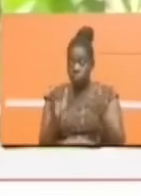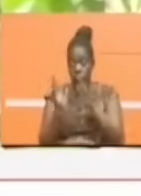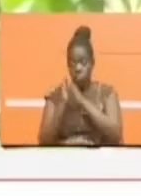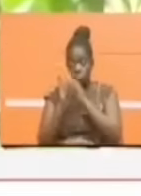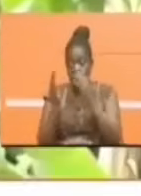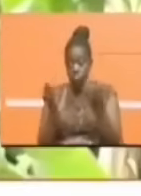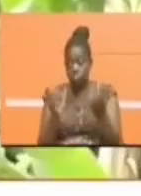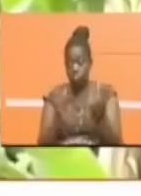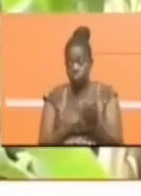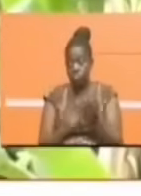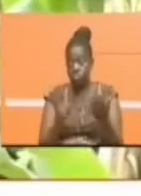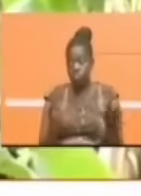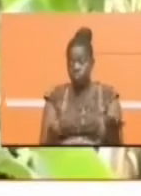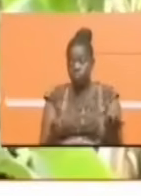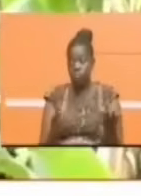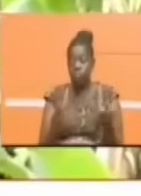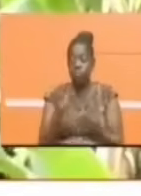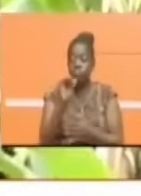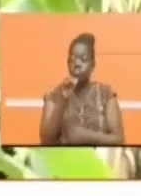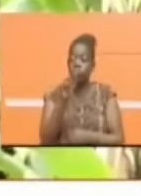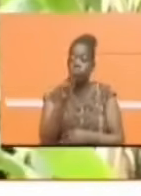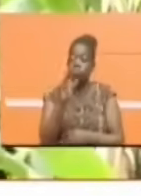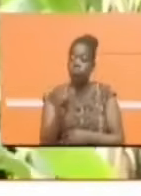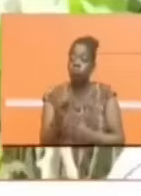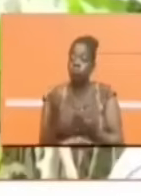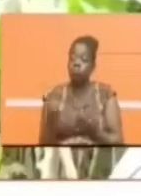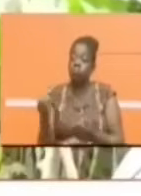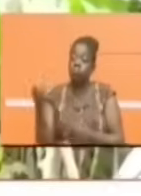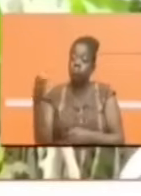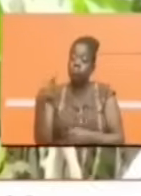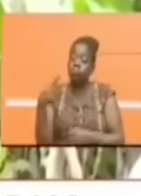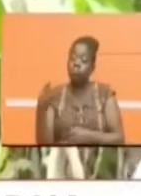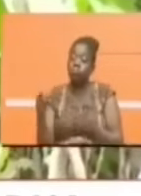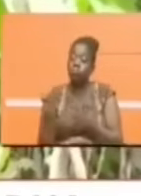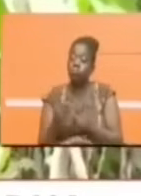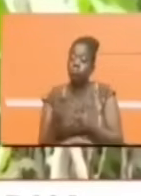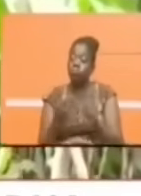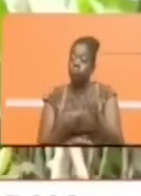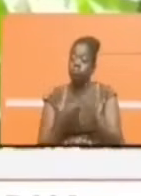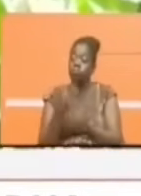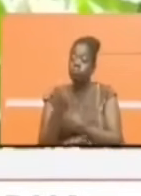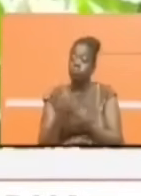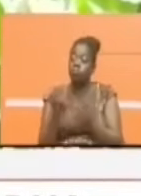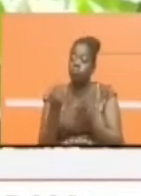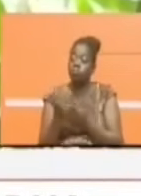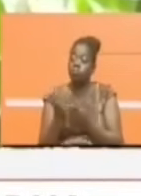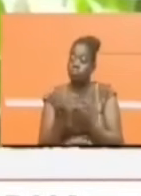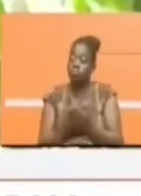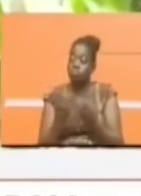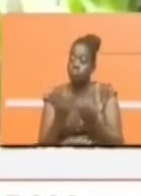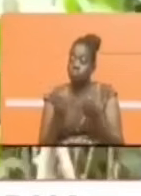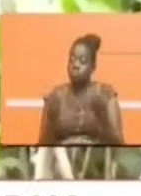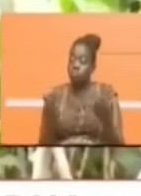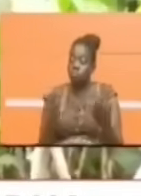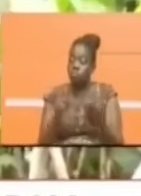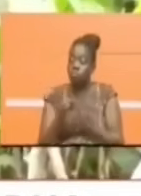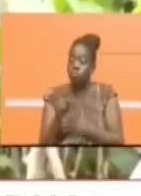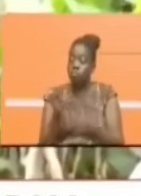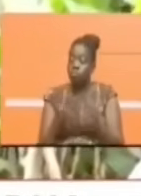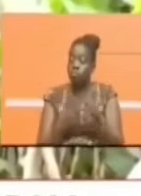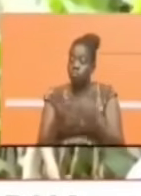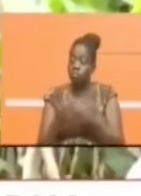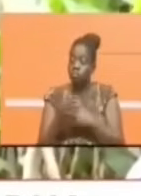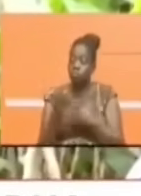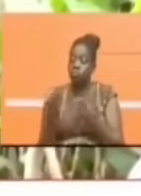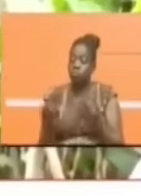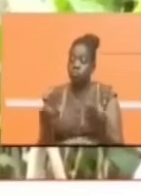yaze nanona akantu k'amasannyalaze akaayaka ntewakyali ttaale mmanju naffe abapangisa atwesonyi okuba abapangisa abasinga twasasula myezi gya maaso